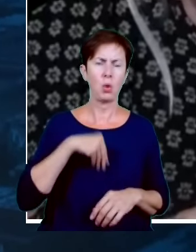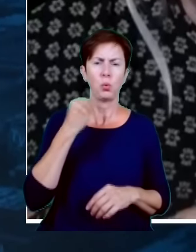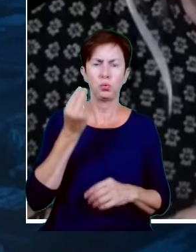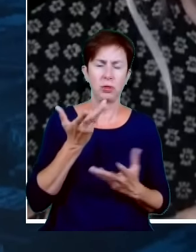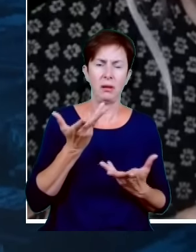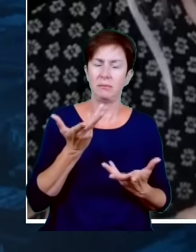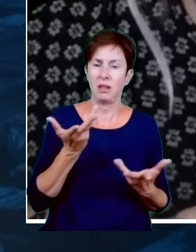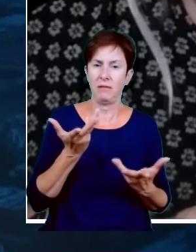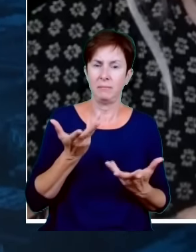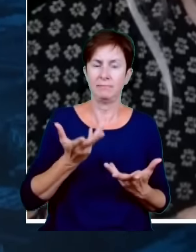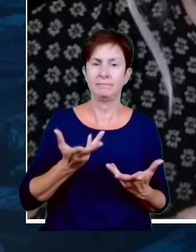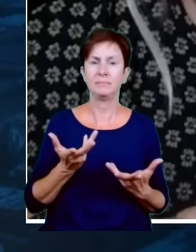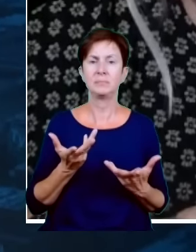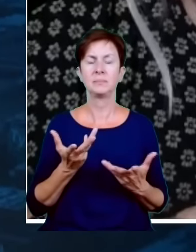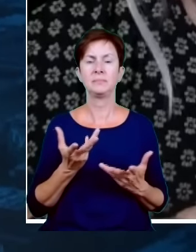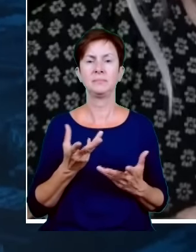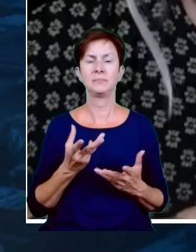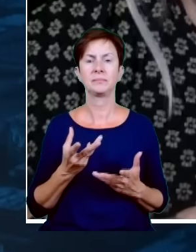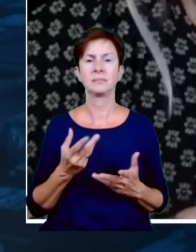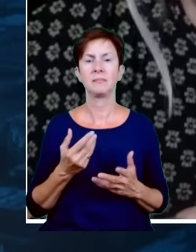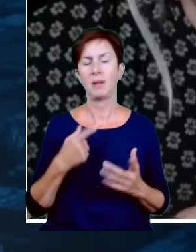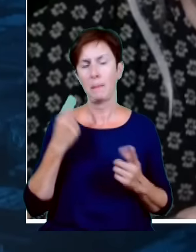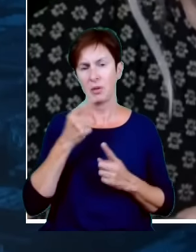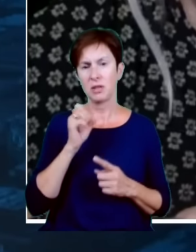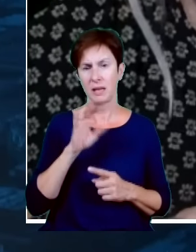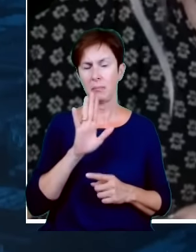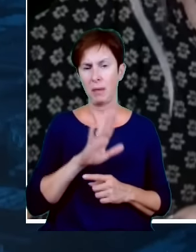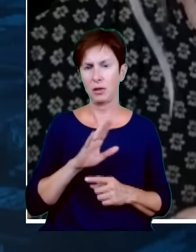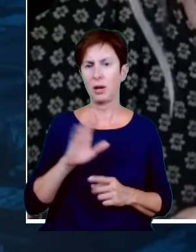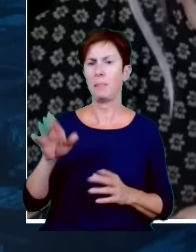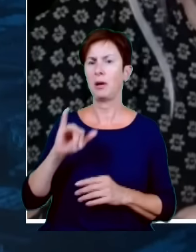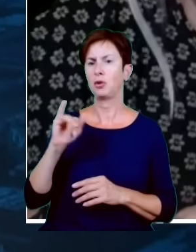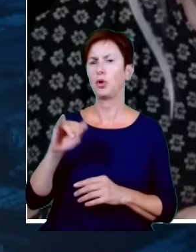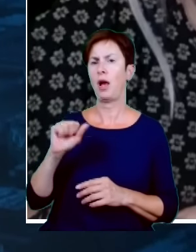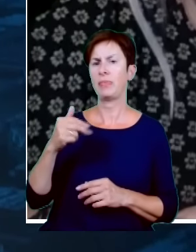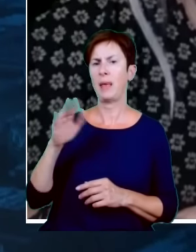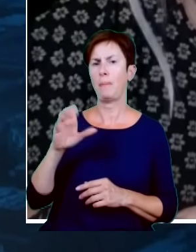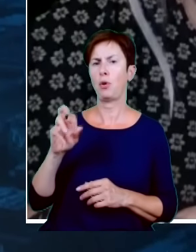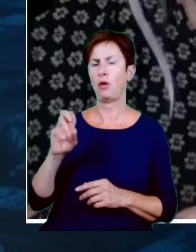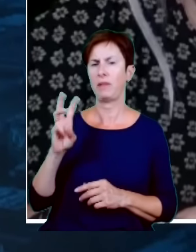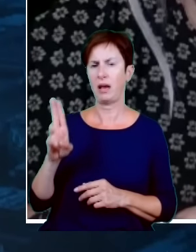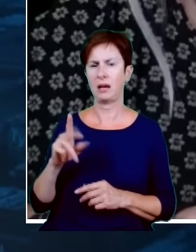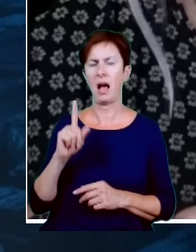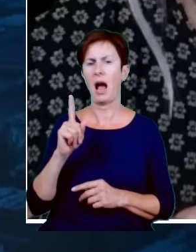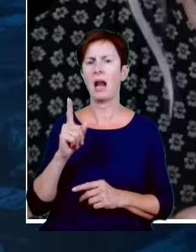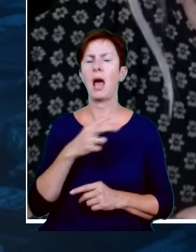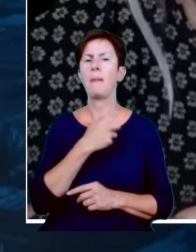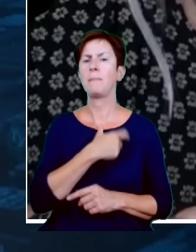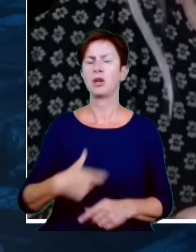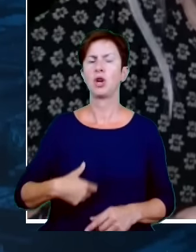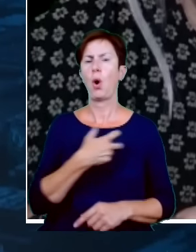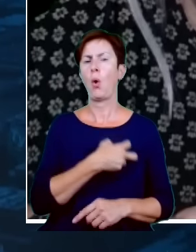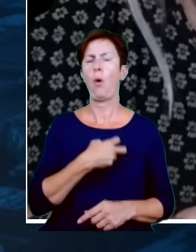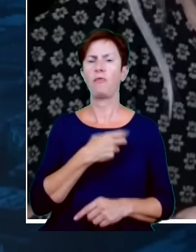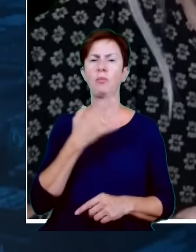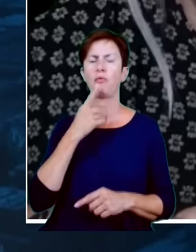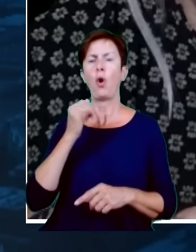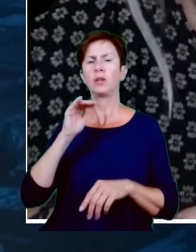czy nie mają duszy Wydaje mi się że mają Joanna Borowiak ale nie może być tak jak mówi marszałek Hołownia że on w zasadzie zgadza się